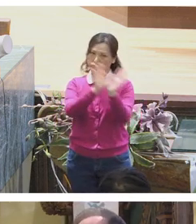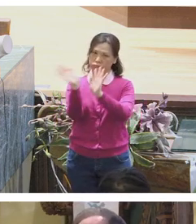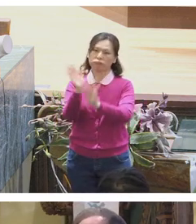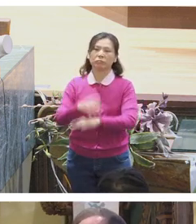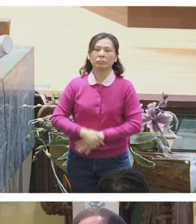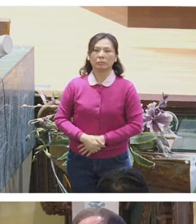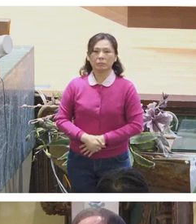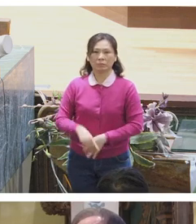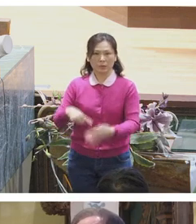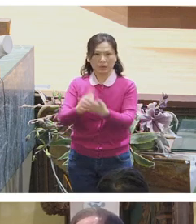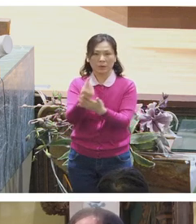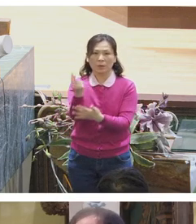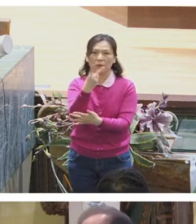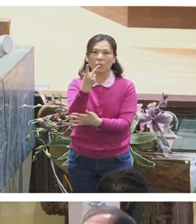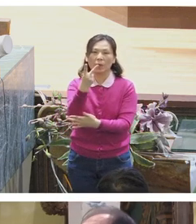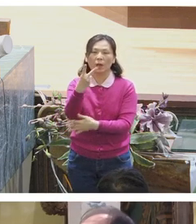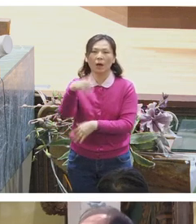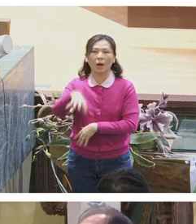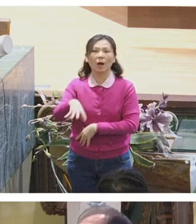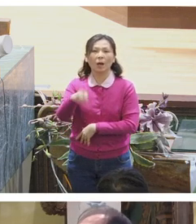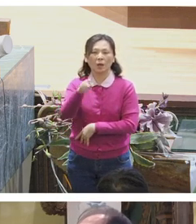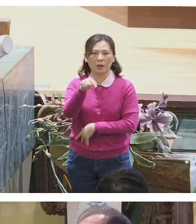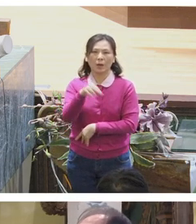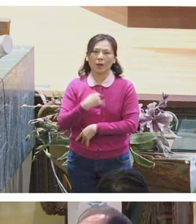只有两个地方有被清除。